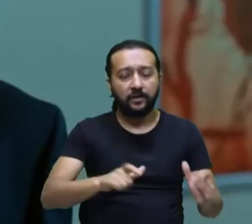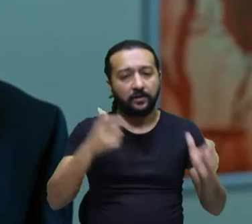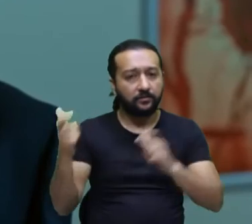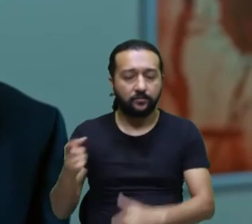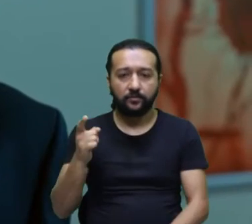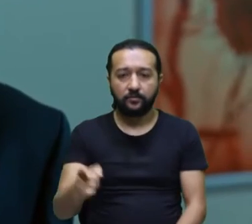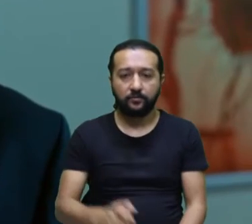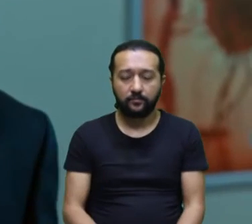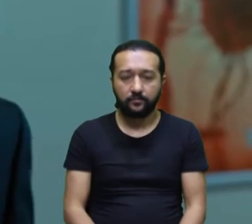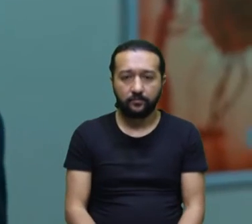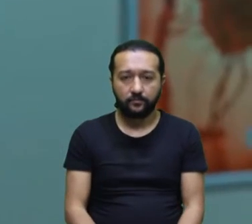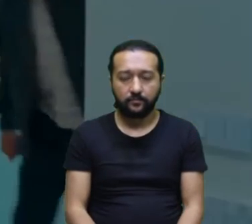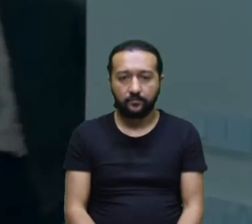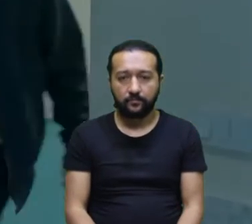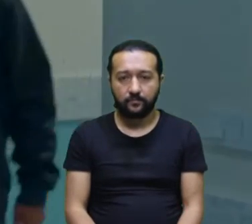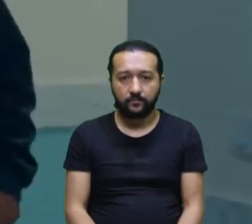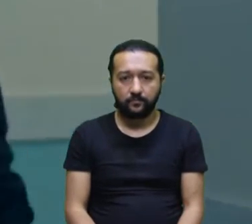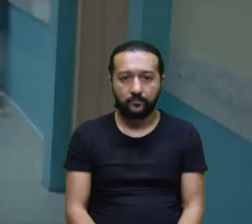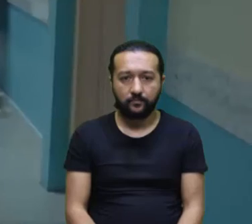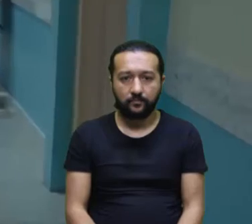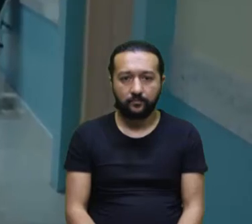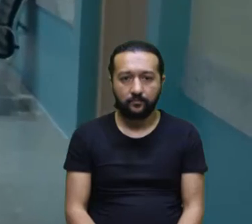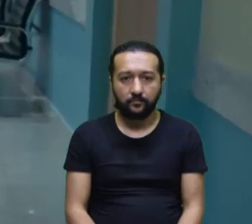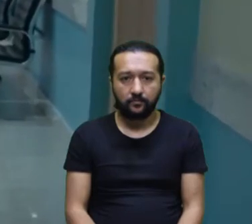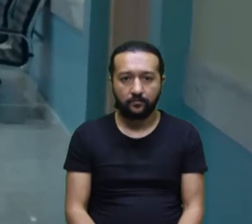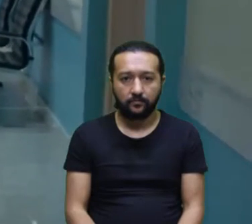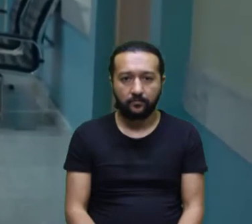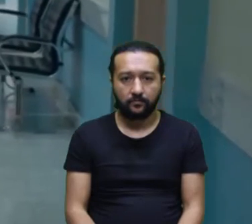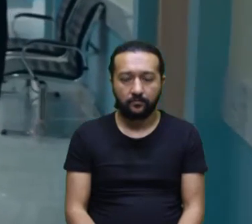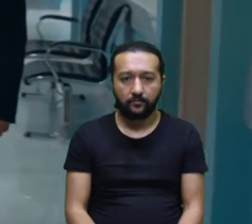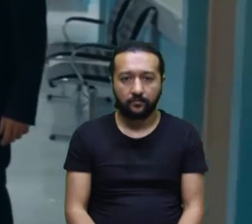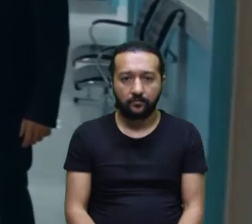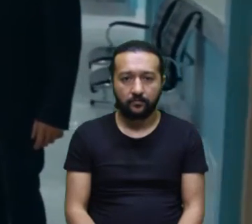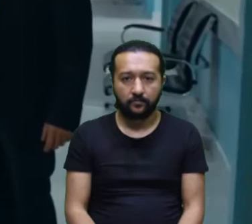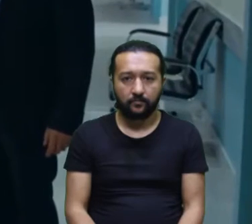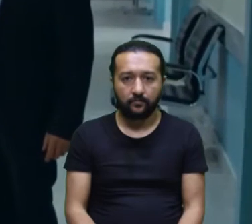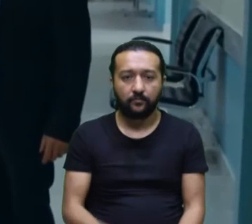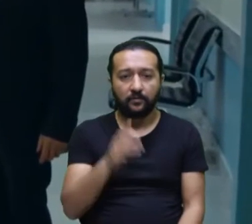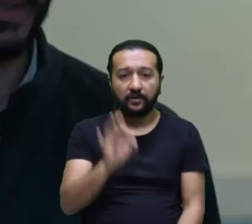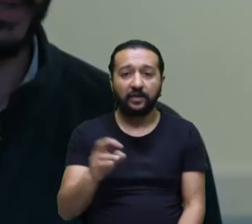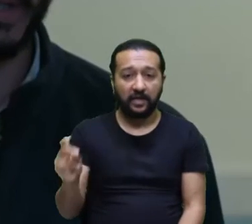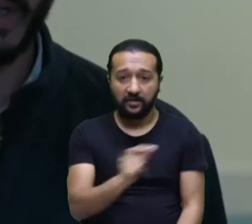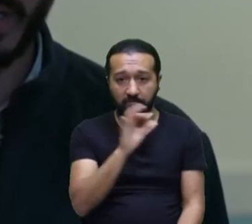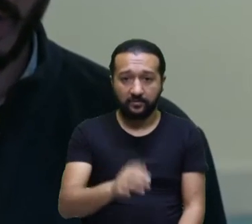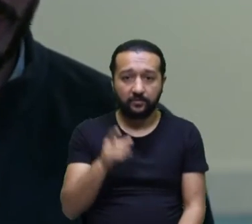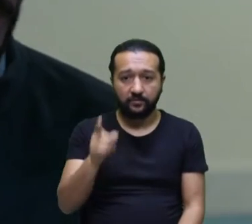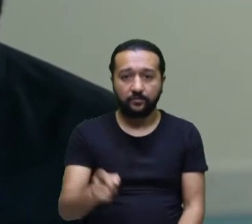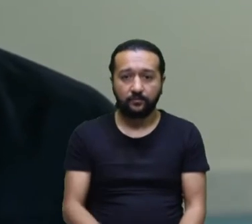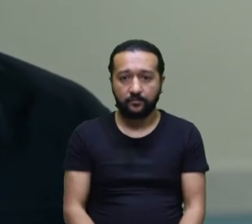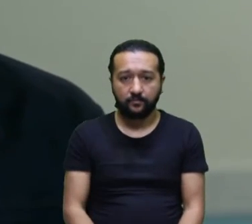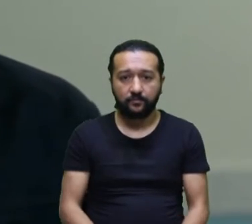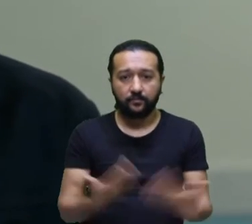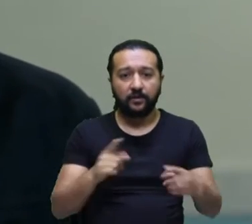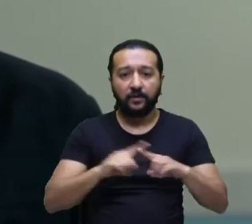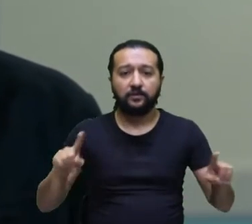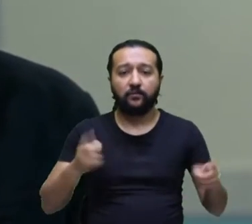taşımışlar? Polat düşünceli. Kerim koşarak geliyor. Cahit doğrulttuğu silahı geri indirdi. Yine mi kaçmışlar?